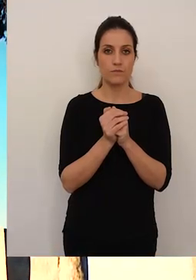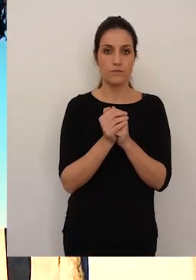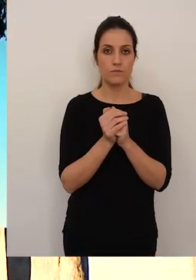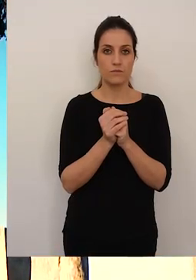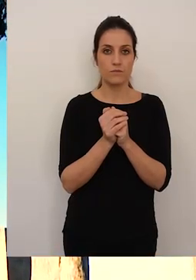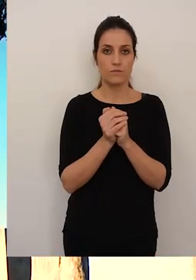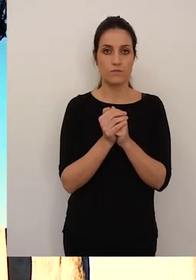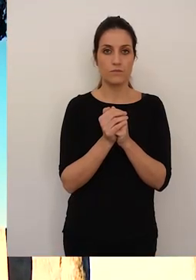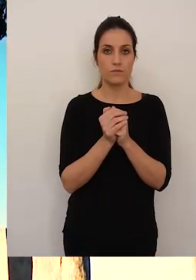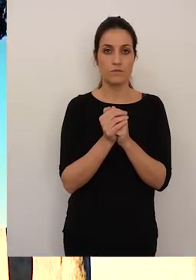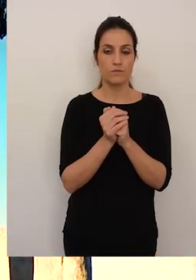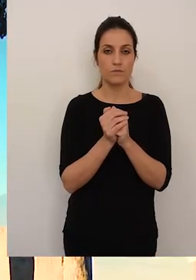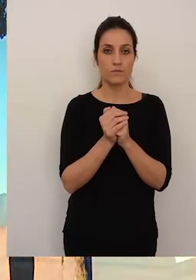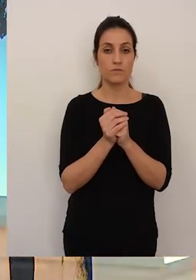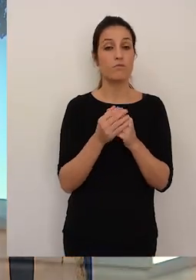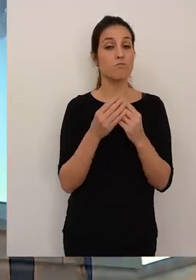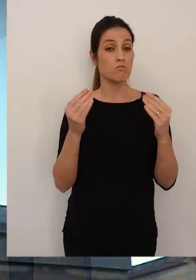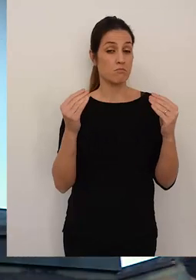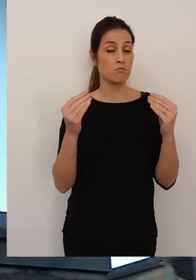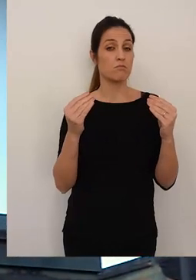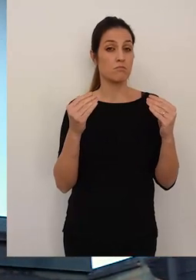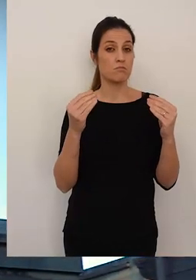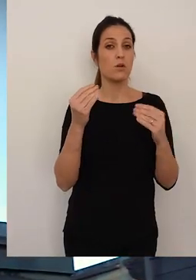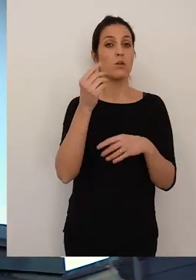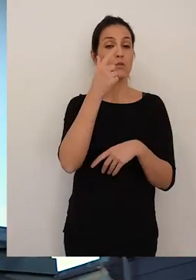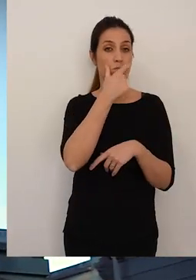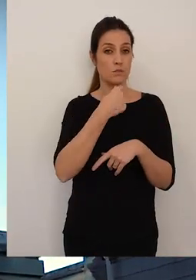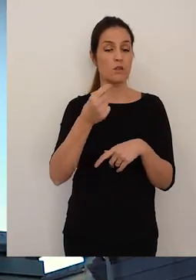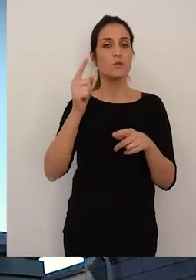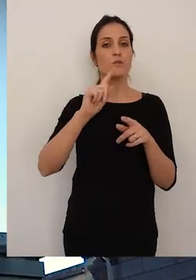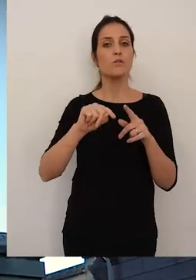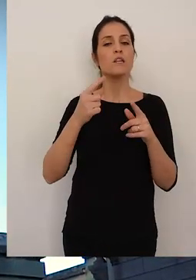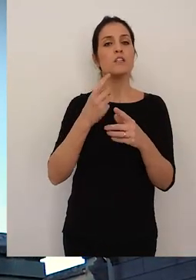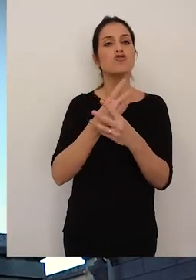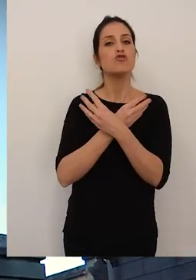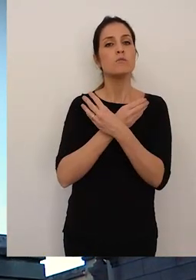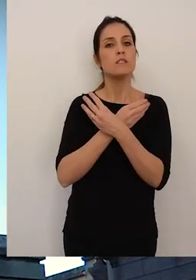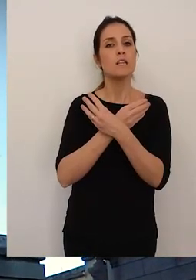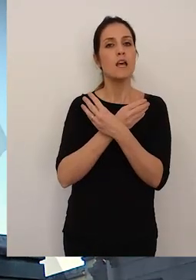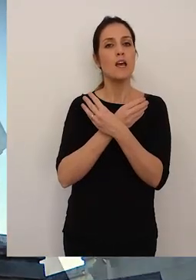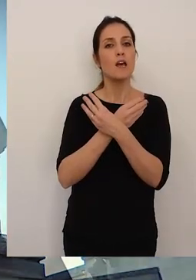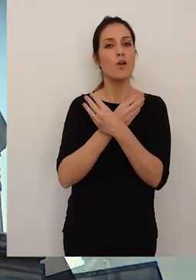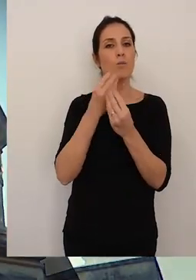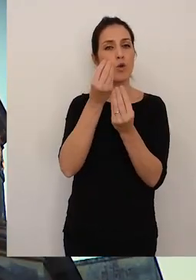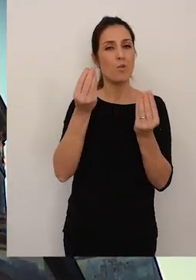Di pregevole fattura architettonica e stilistica è il cimitero monumentale di Martano.